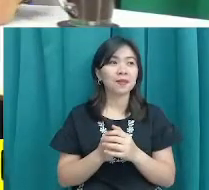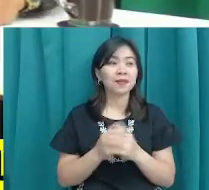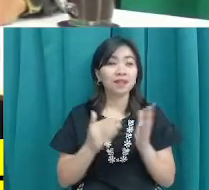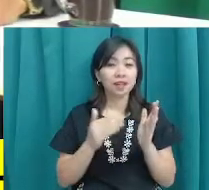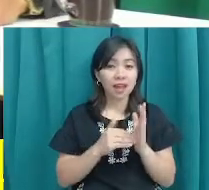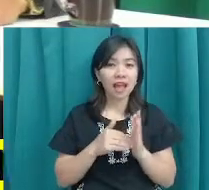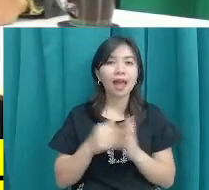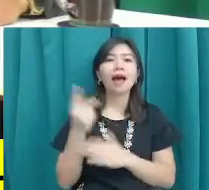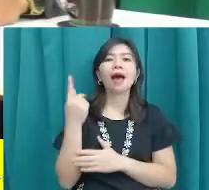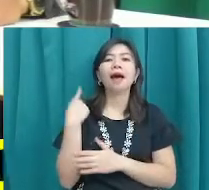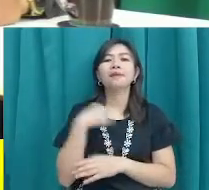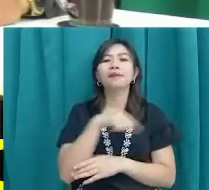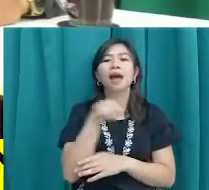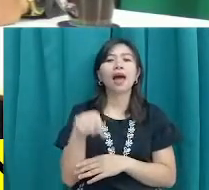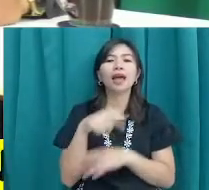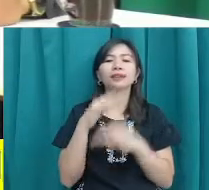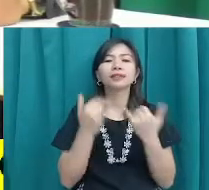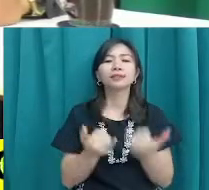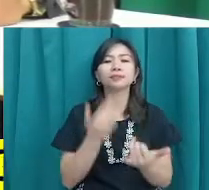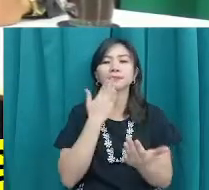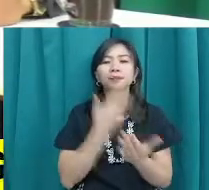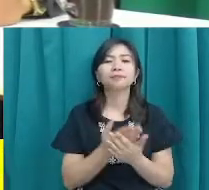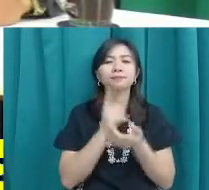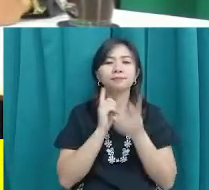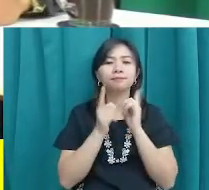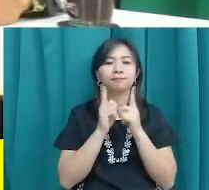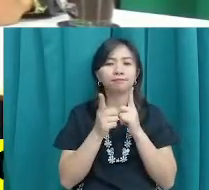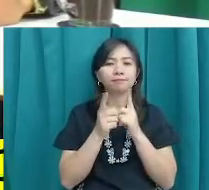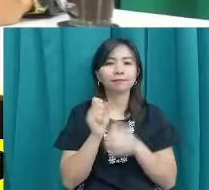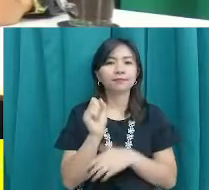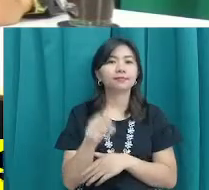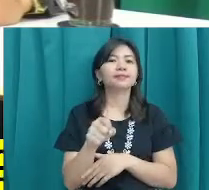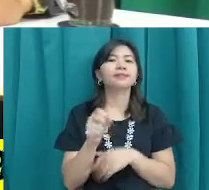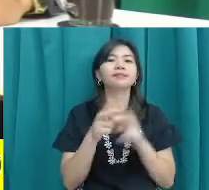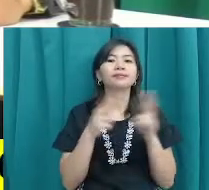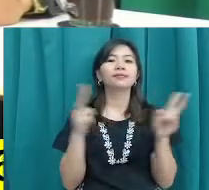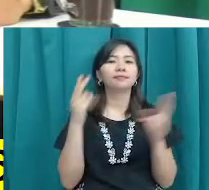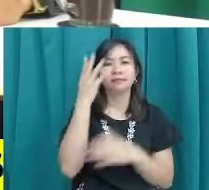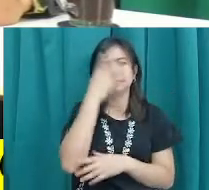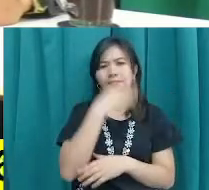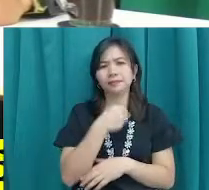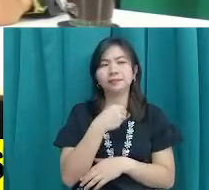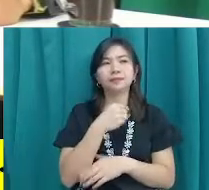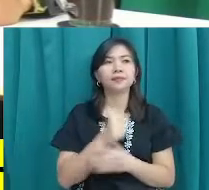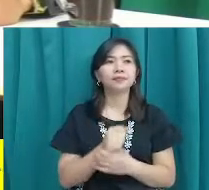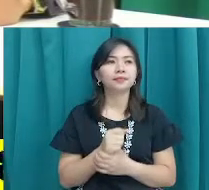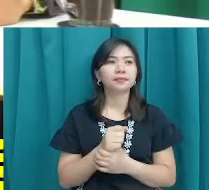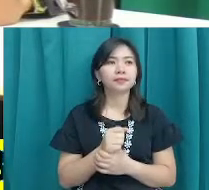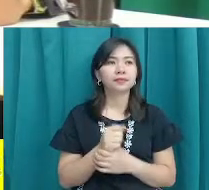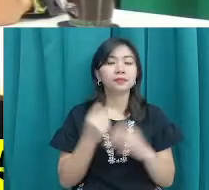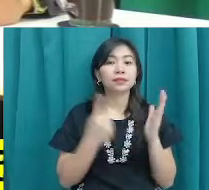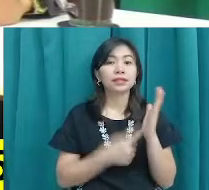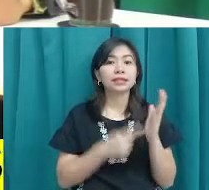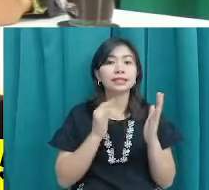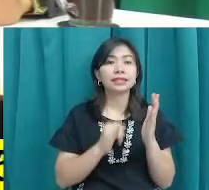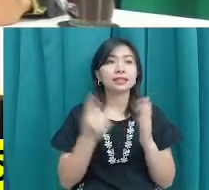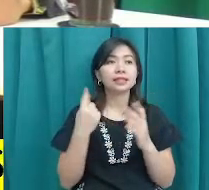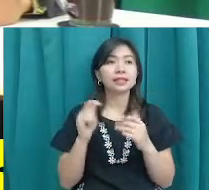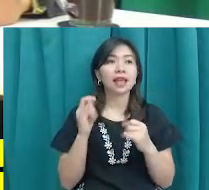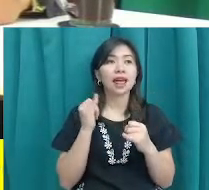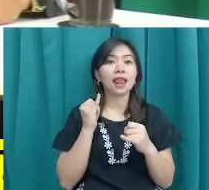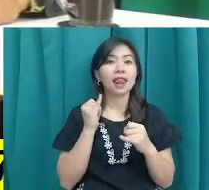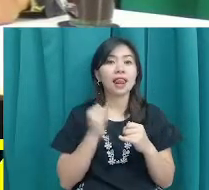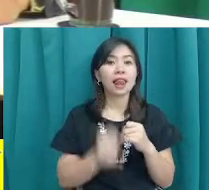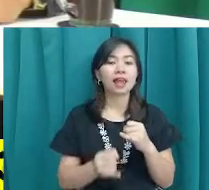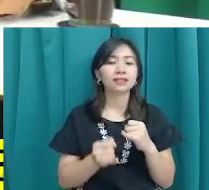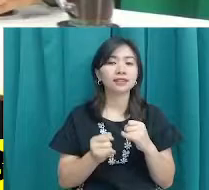maganda ang pag-uusapan natin. Maganda. Ngayon. Yes. Ito na yung ating last, di ba? Last. Opo, panapos